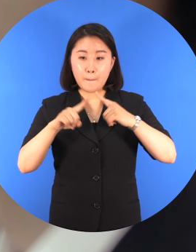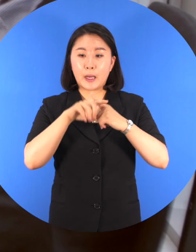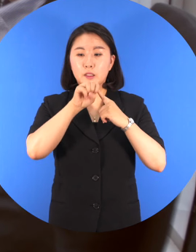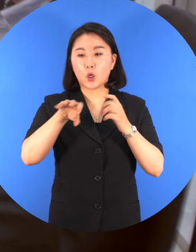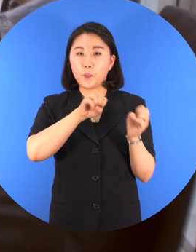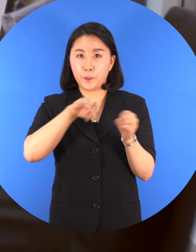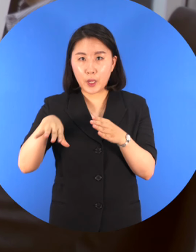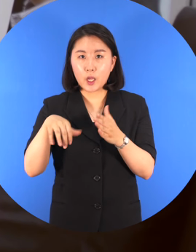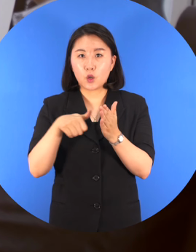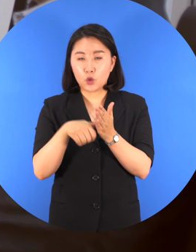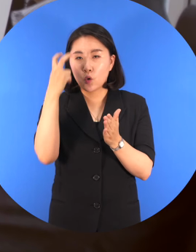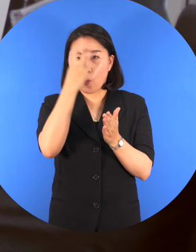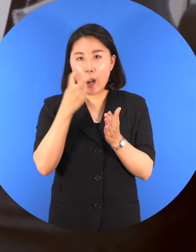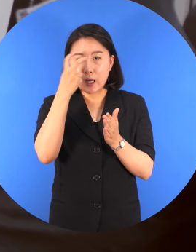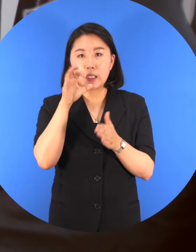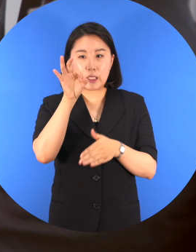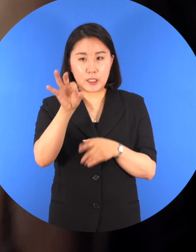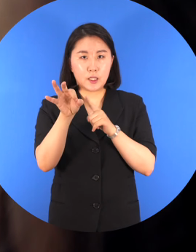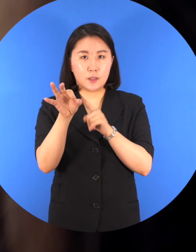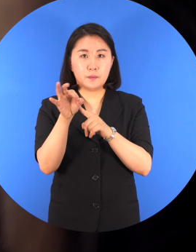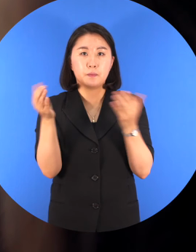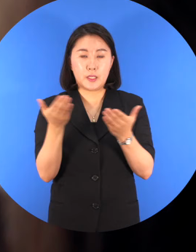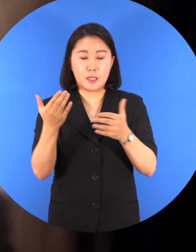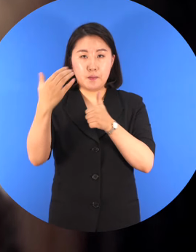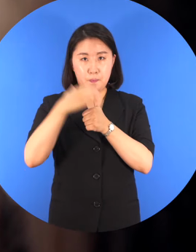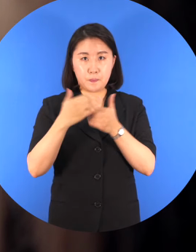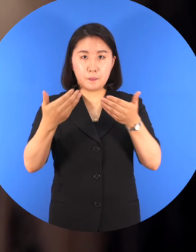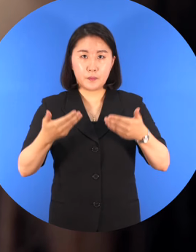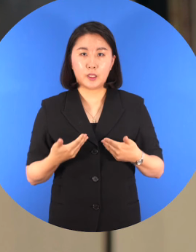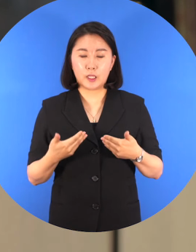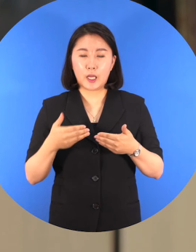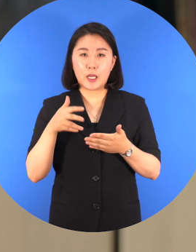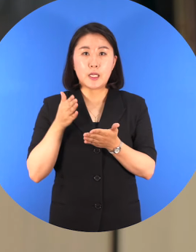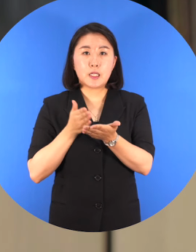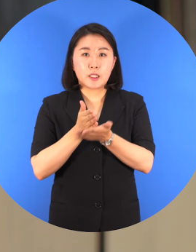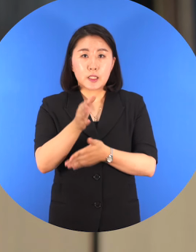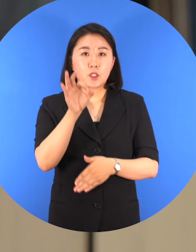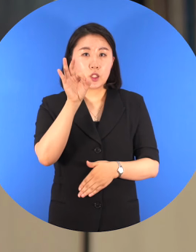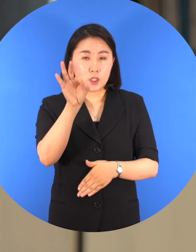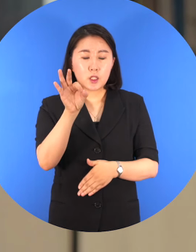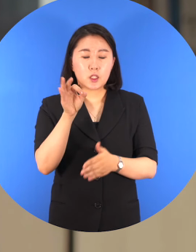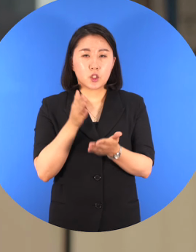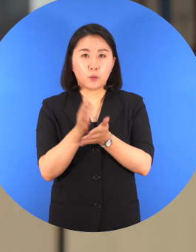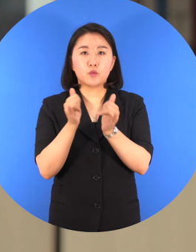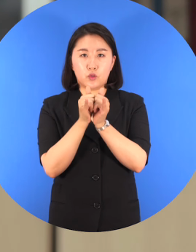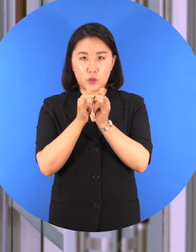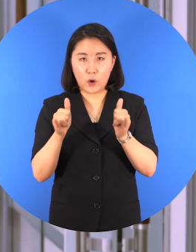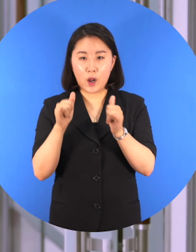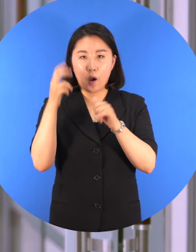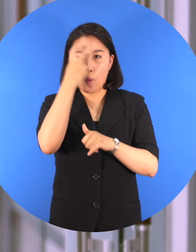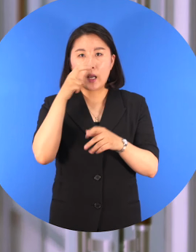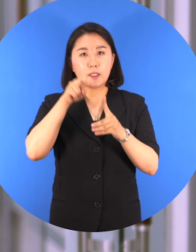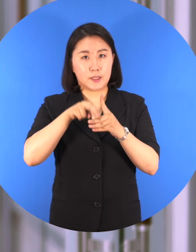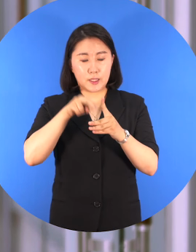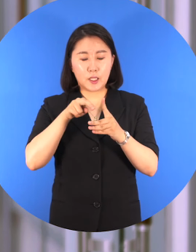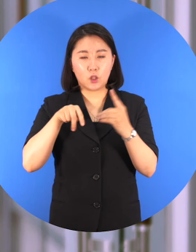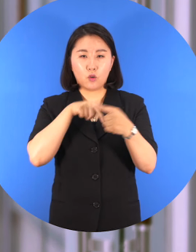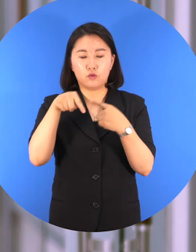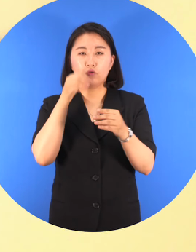방사성 폐기물 관리 기금의 관리에 관한 업무를 위임받아 자산관리 전문가로 구성한 기금관리센터를